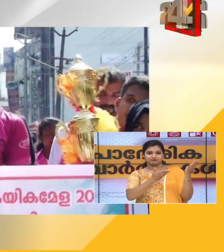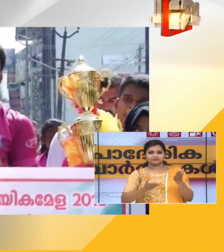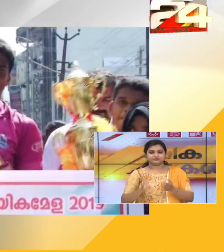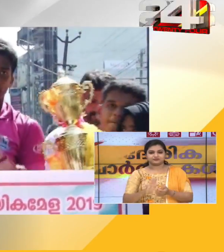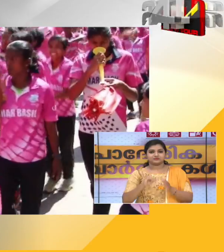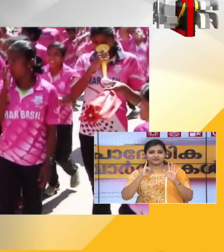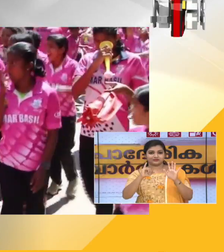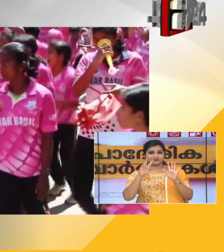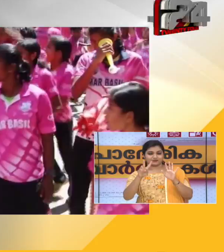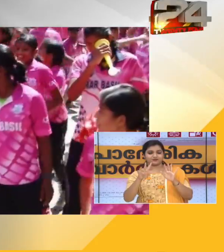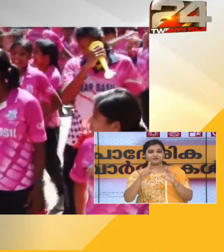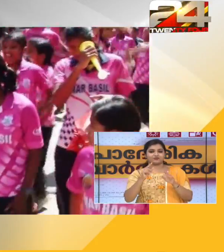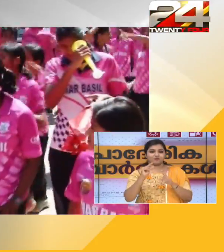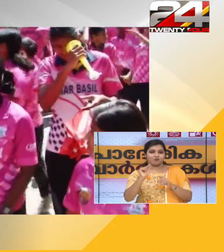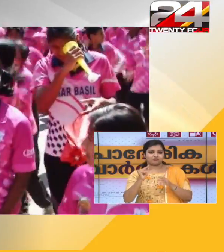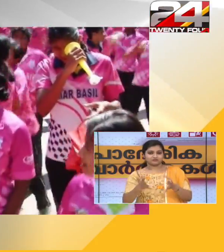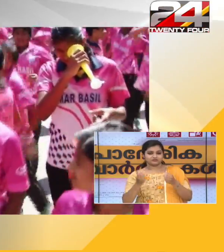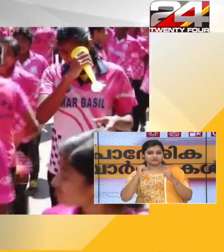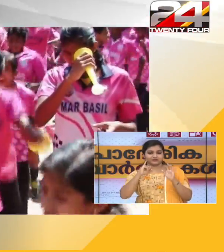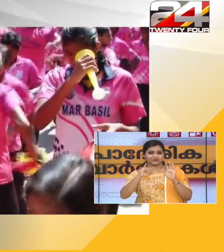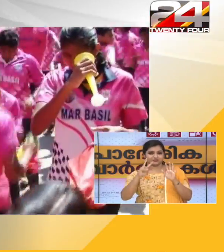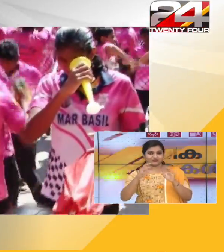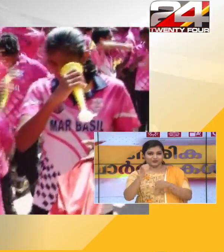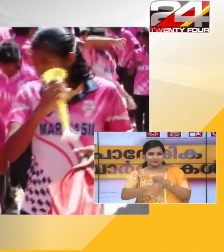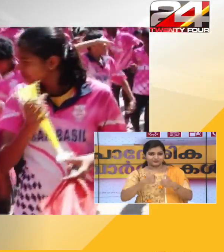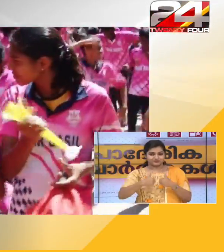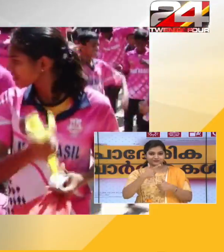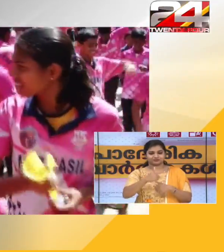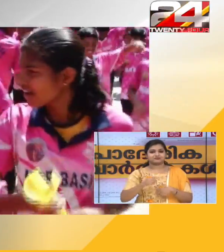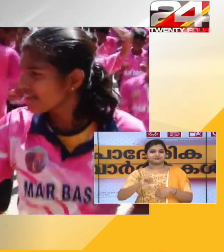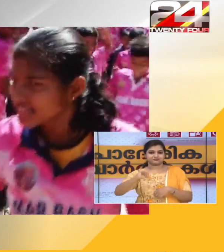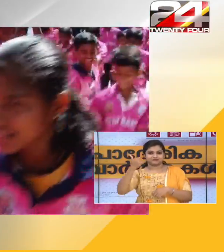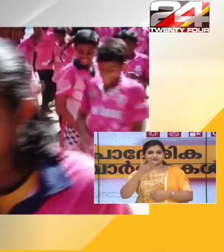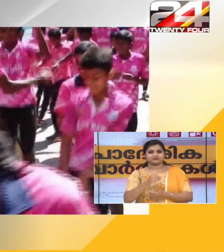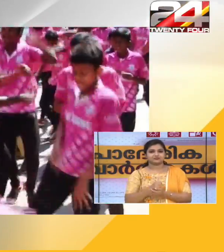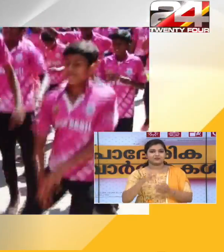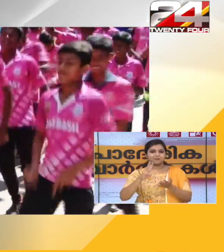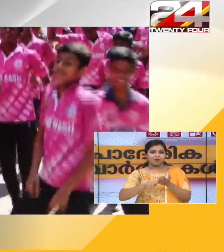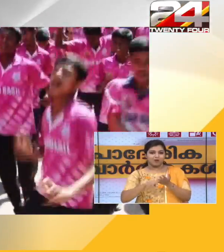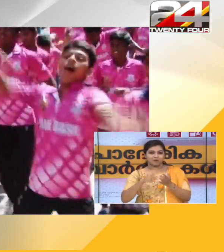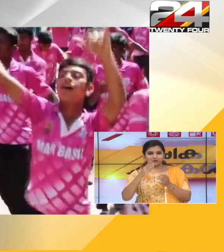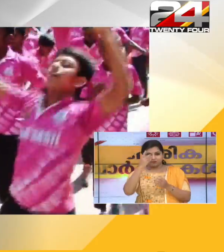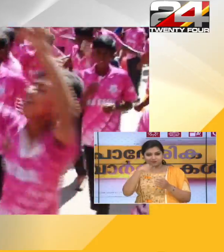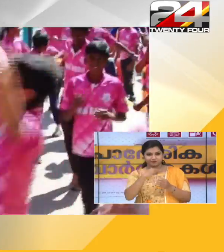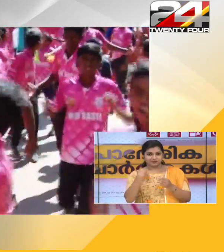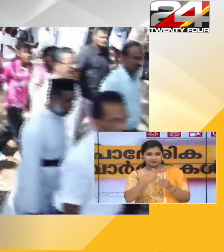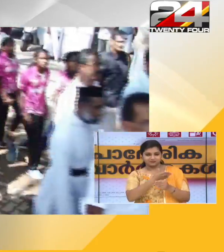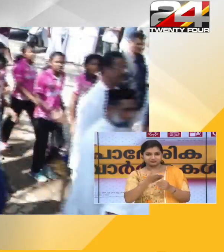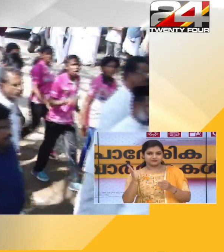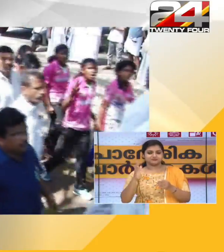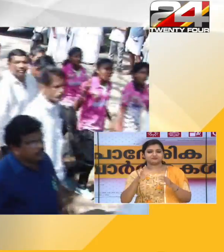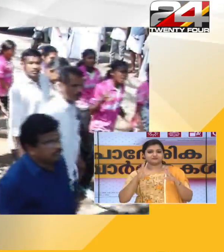നേടിയാണ് 63rd കായികമേളയിൽ മാർ ബേസിൽ ചാമ്പ്യൻ പട്ടം നേടിയത്. മാർത്തോമ ചെറിയ പള്ളി അങ്കണത്തിൽ നിന്ന് വലിയ പ്രകടനത്തോടെയാണ്